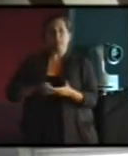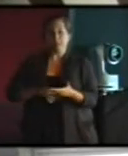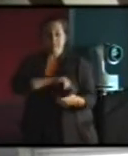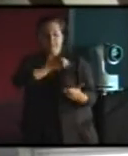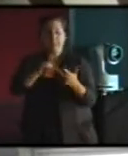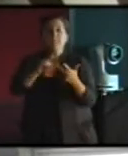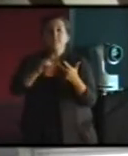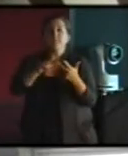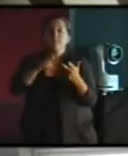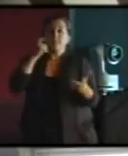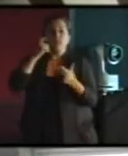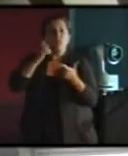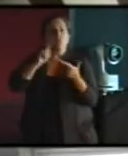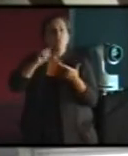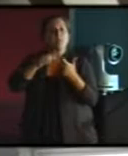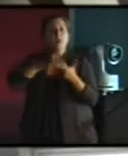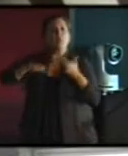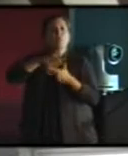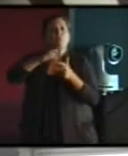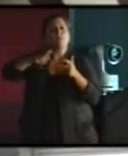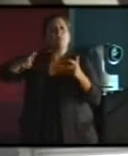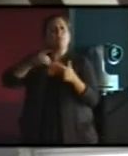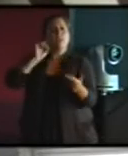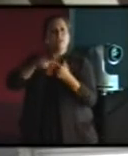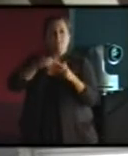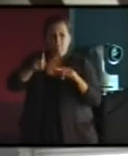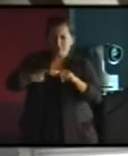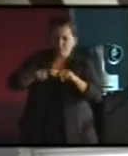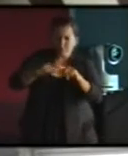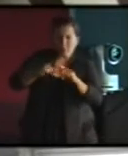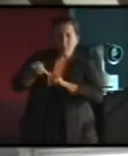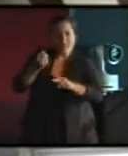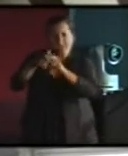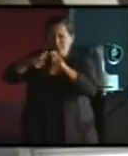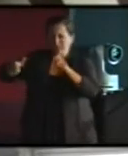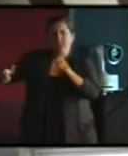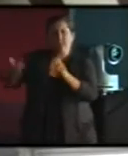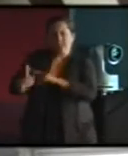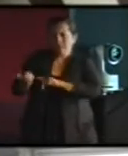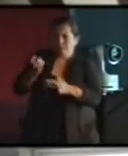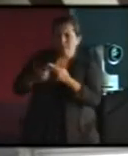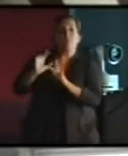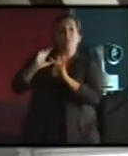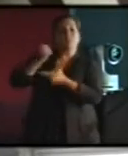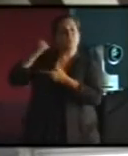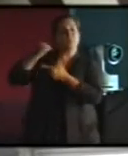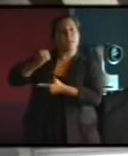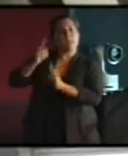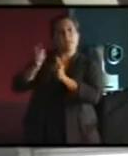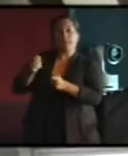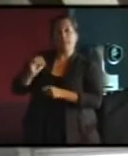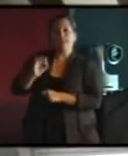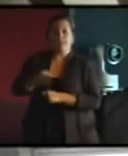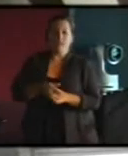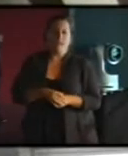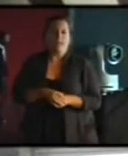sur, on va dire, post-révolution industrielle, à considérer que la friche industrielle, issue de la révolution industrielle, faisait également partie du